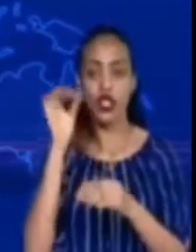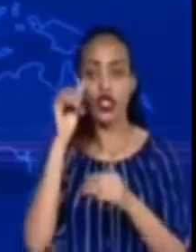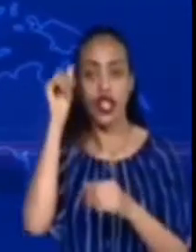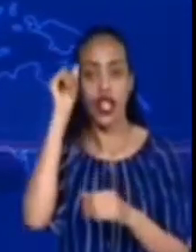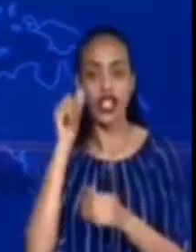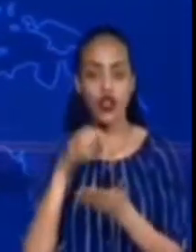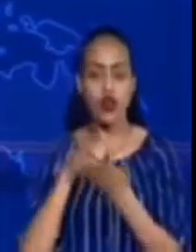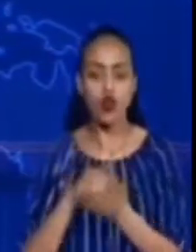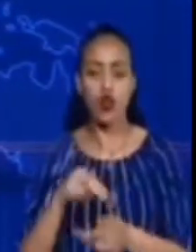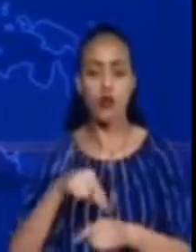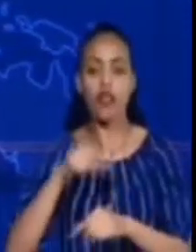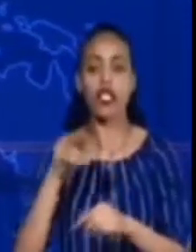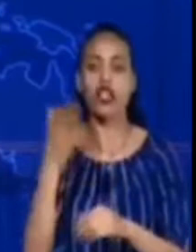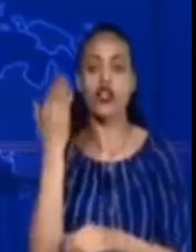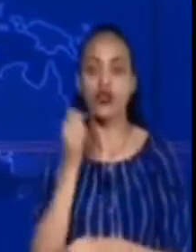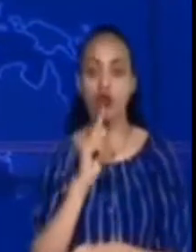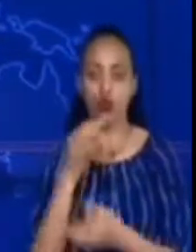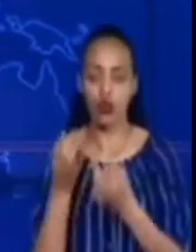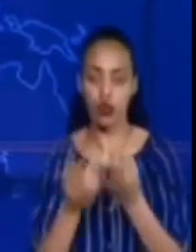ስሙ